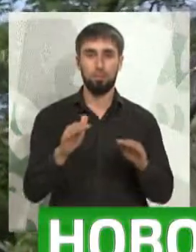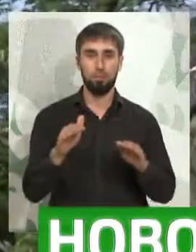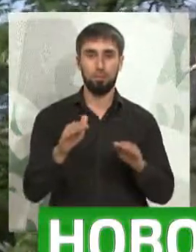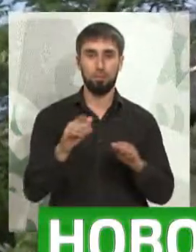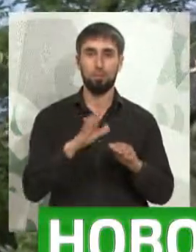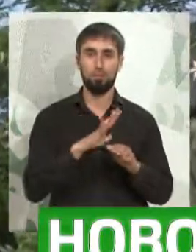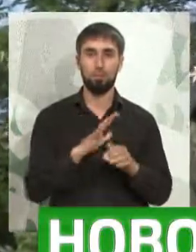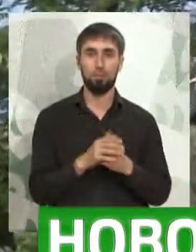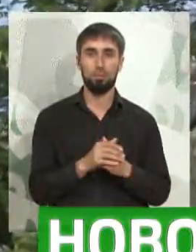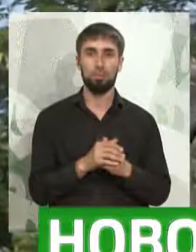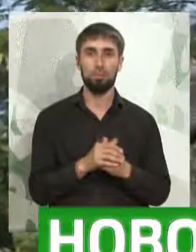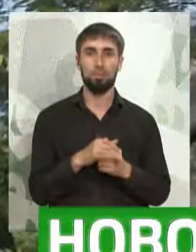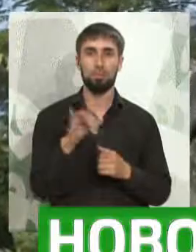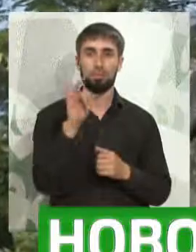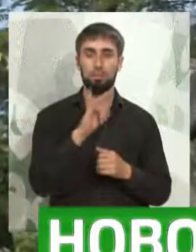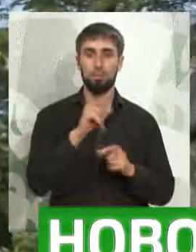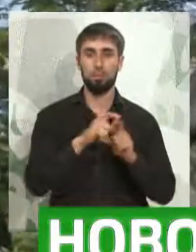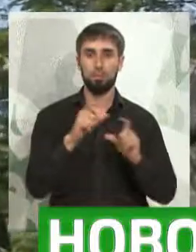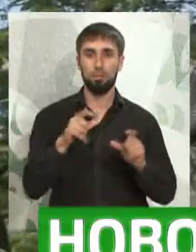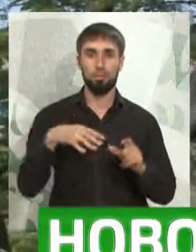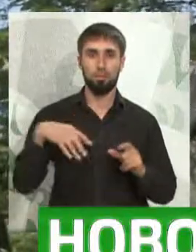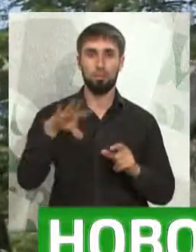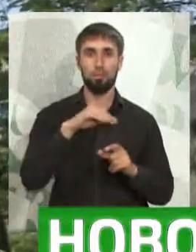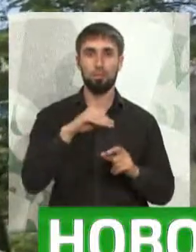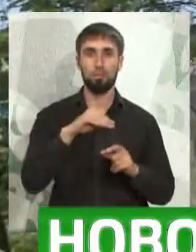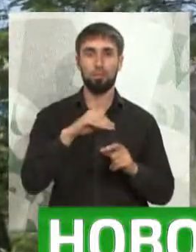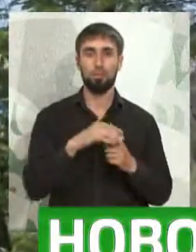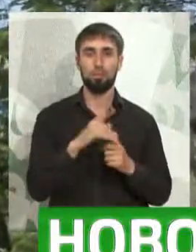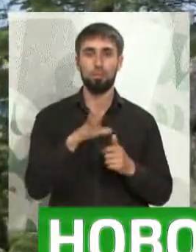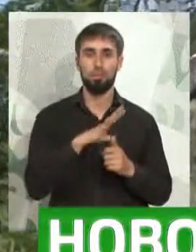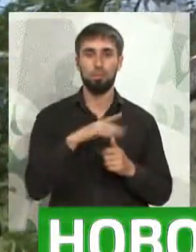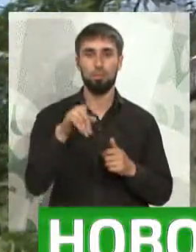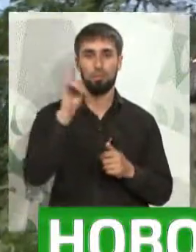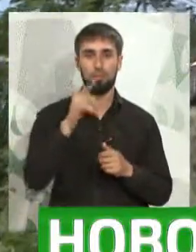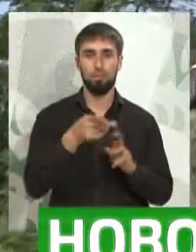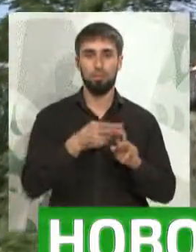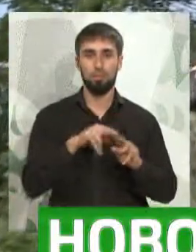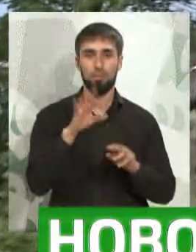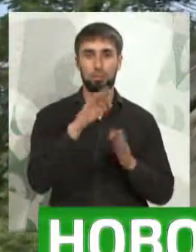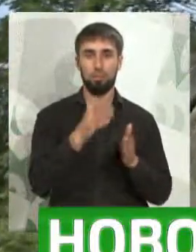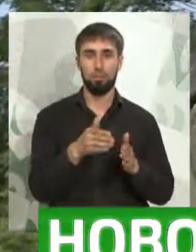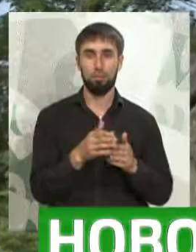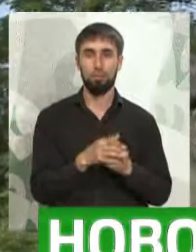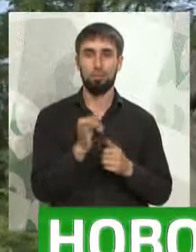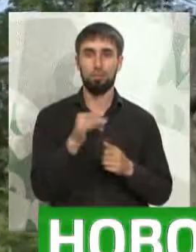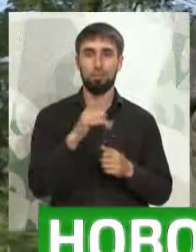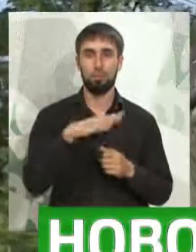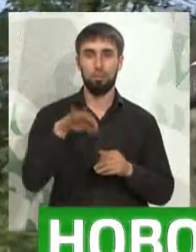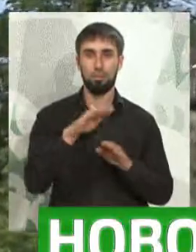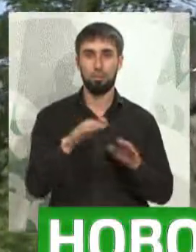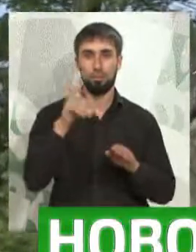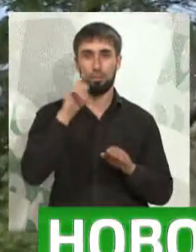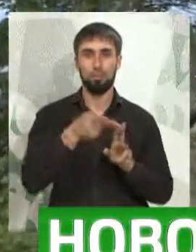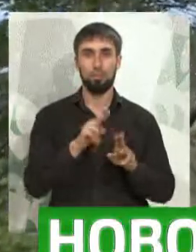чтобы в истории, в школах и все учреждения действительно знали об этом. И чтобы дети, все подростки знали, что у нас есть